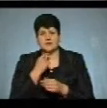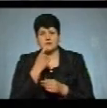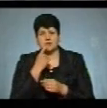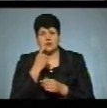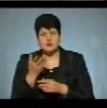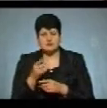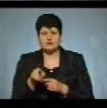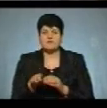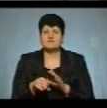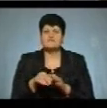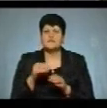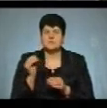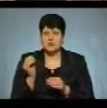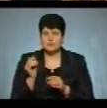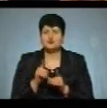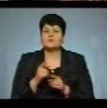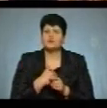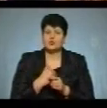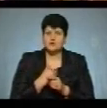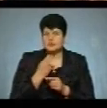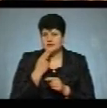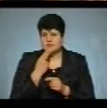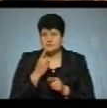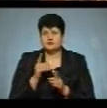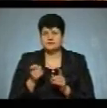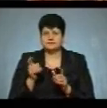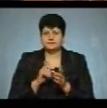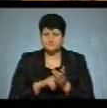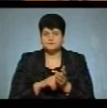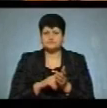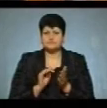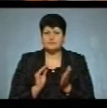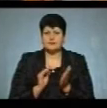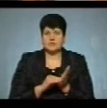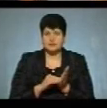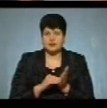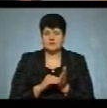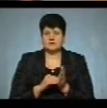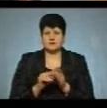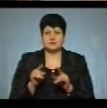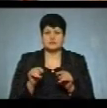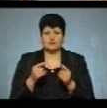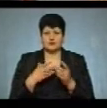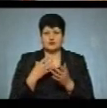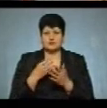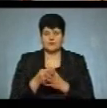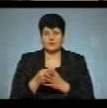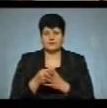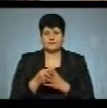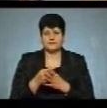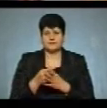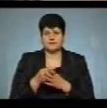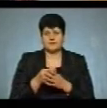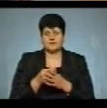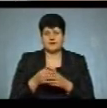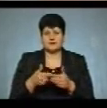Вони вибирають, що би вони хотіли і що відноситься, клеють і таким чином створюють свою